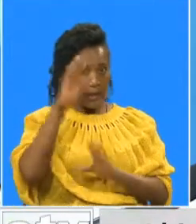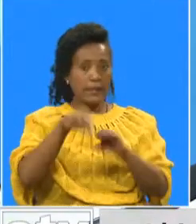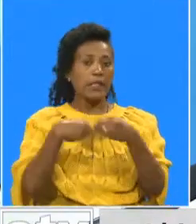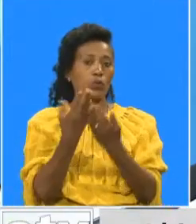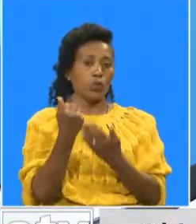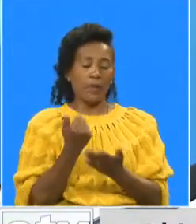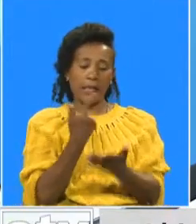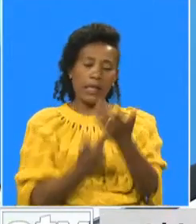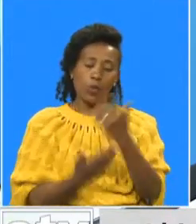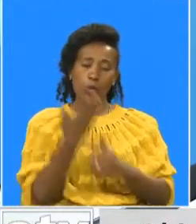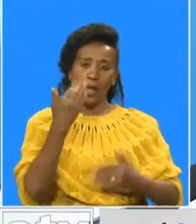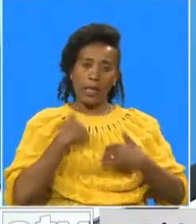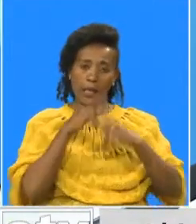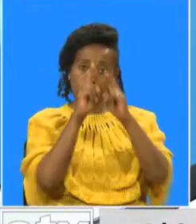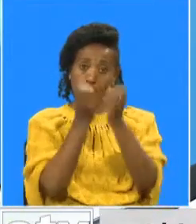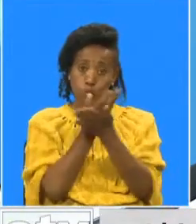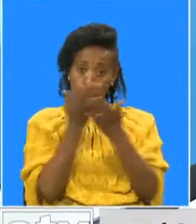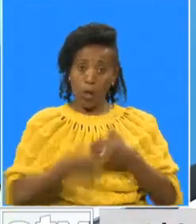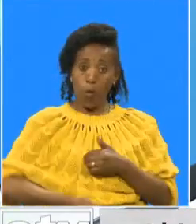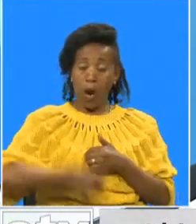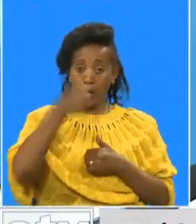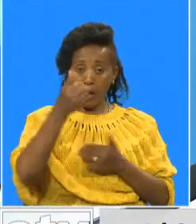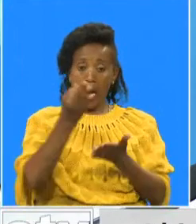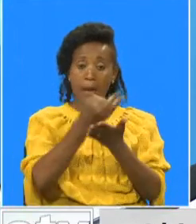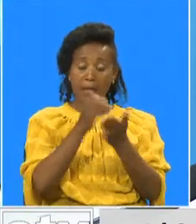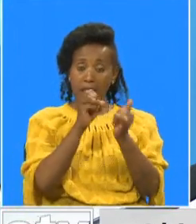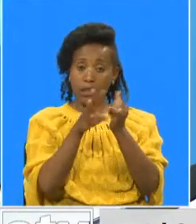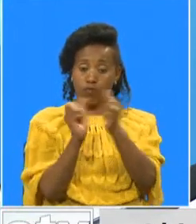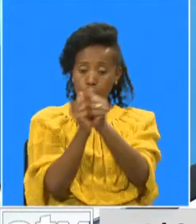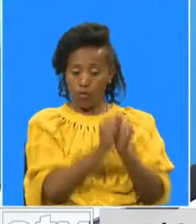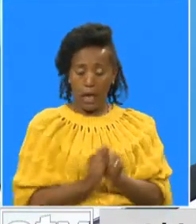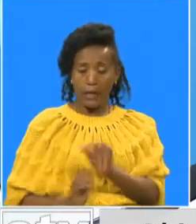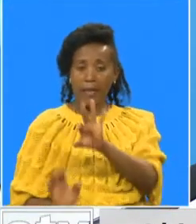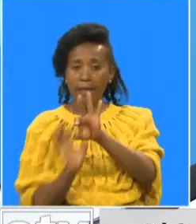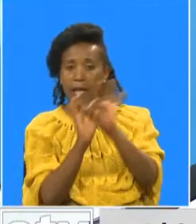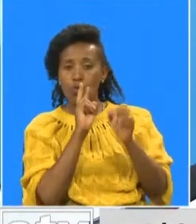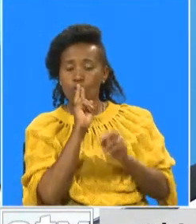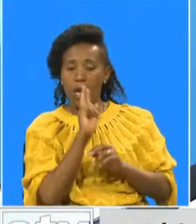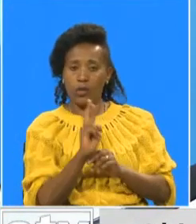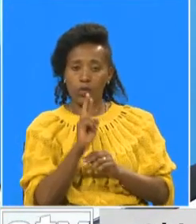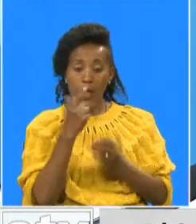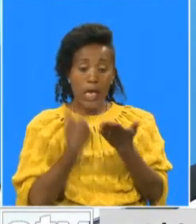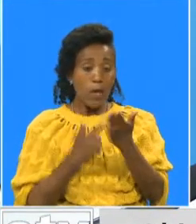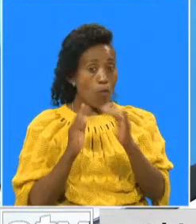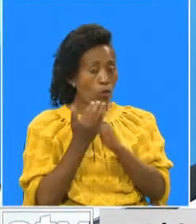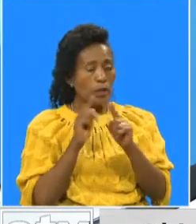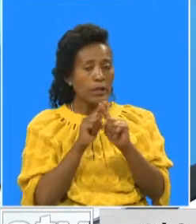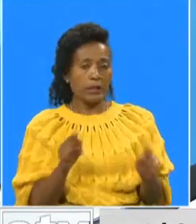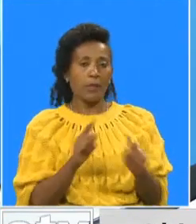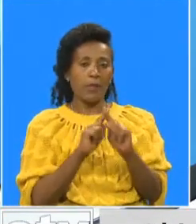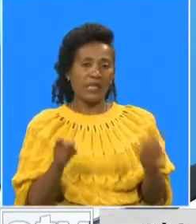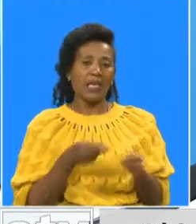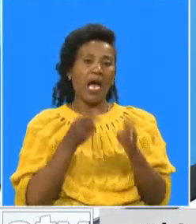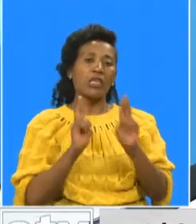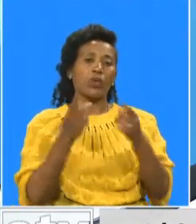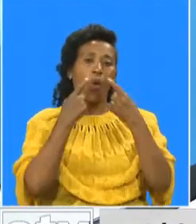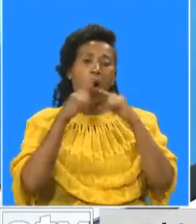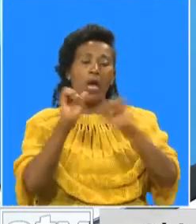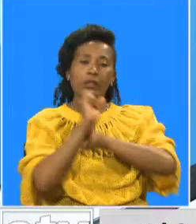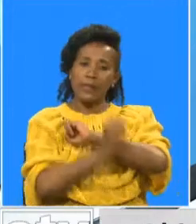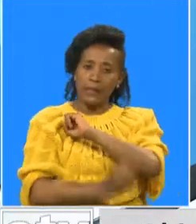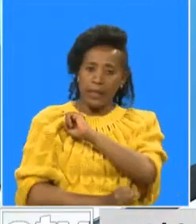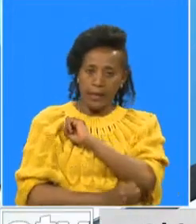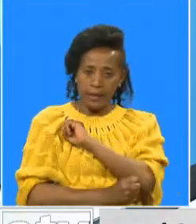ሰጡበት ነበር የተወያየንበት ያለው ርዕሰ ጉዳይ በዋናነት ከአምራች ዘርፉ ጋር የተያዙ ናቸው። ያም ቢሆን ግን በተለይም በአስቸኳይ ጊዜ አዋጁ